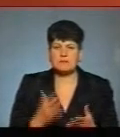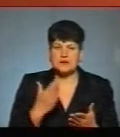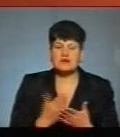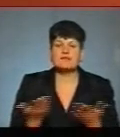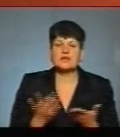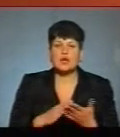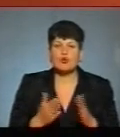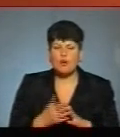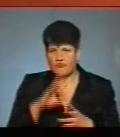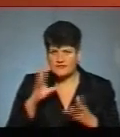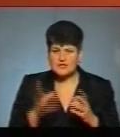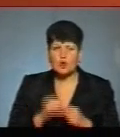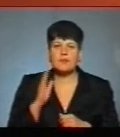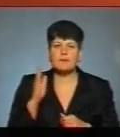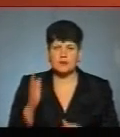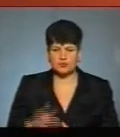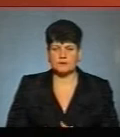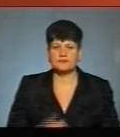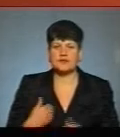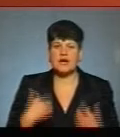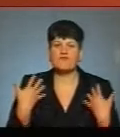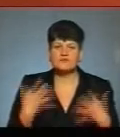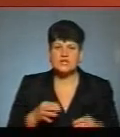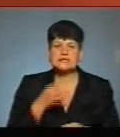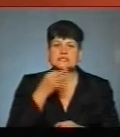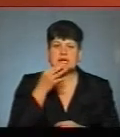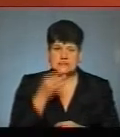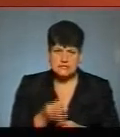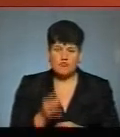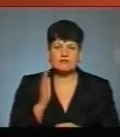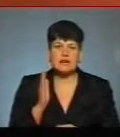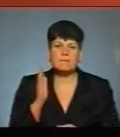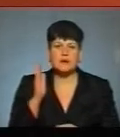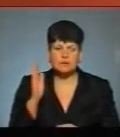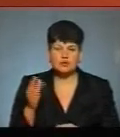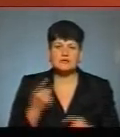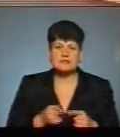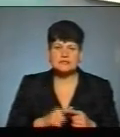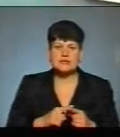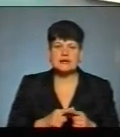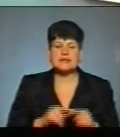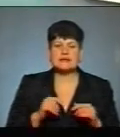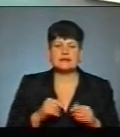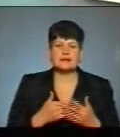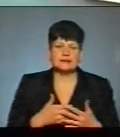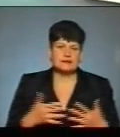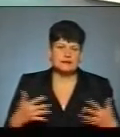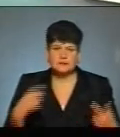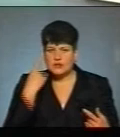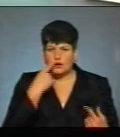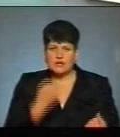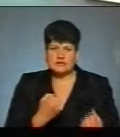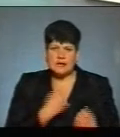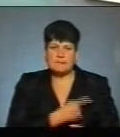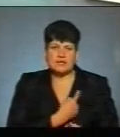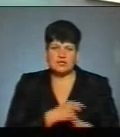на майбутнє? Ну, як я вже сказав, на майбутнє це є в першу чергу засоби індивідуального захисту для медичних працівників. Тобто, якщо